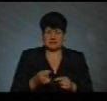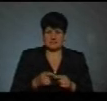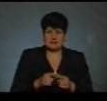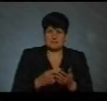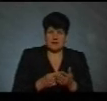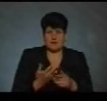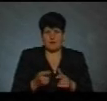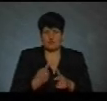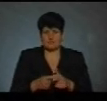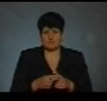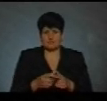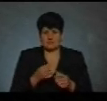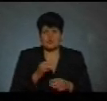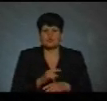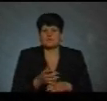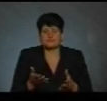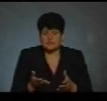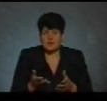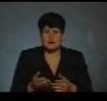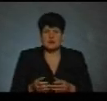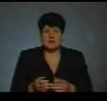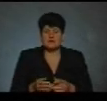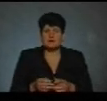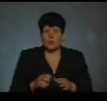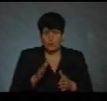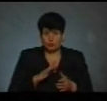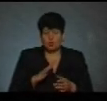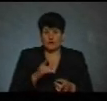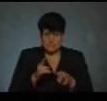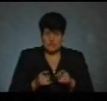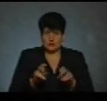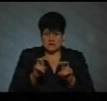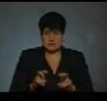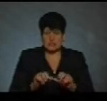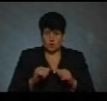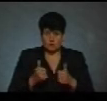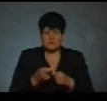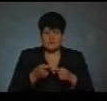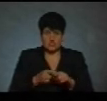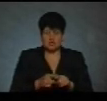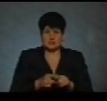підтвердити. Справді було засідання в комісії по техногенній безпеці,